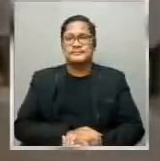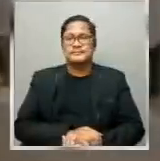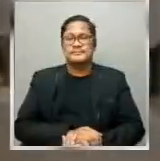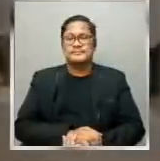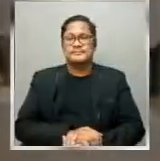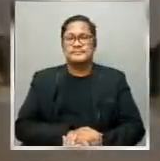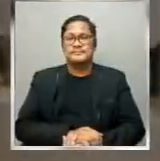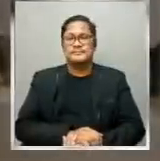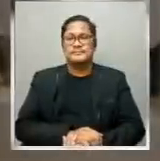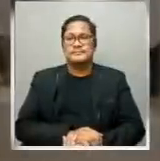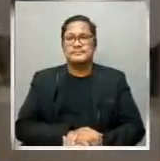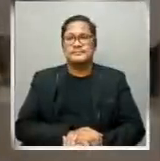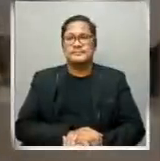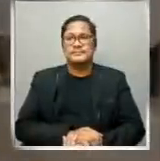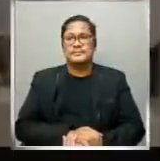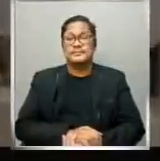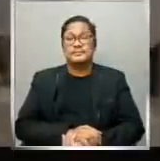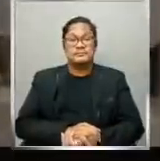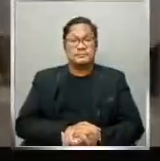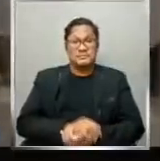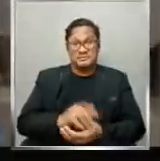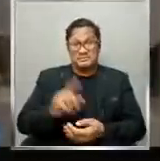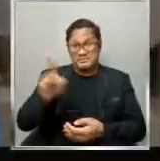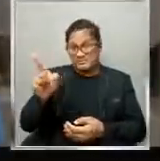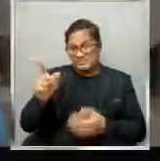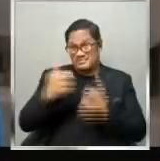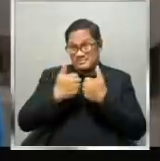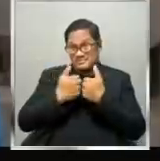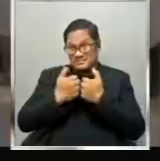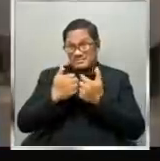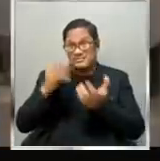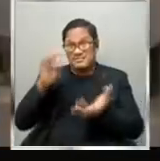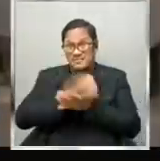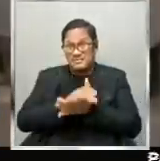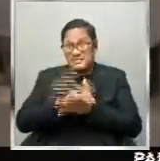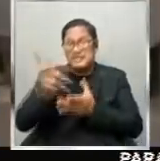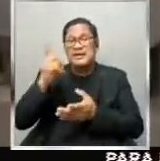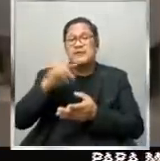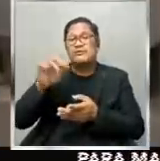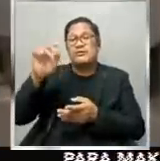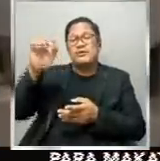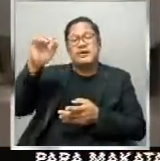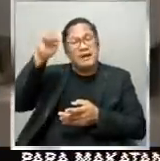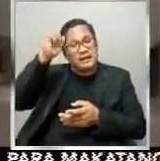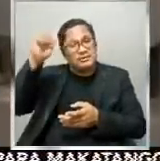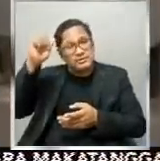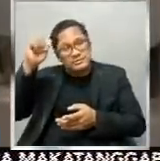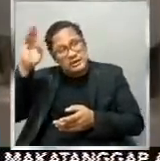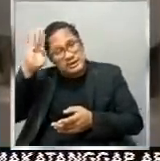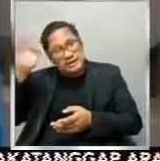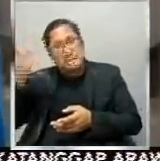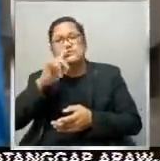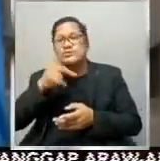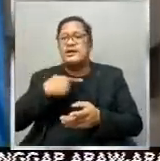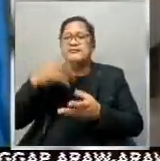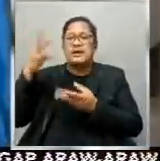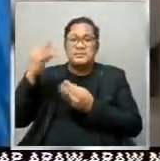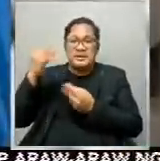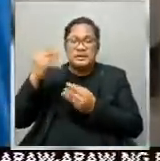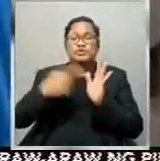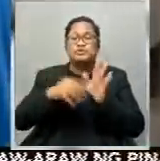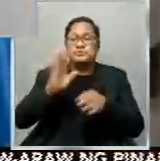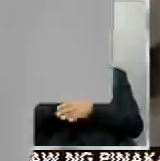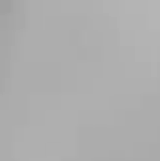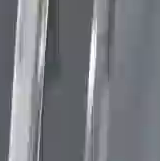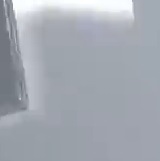On the rocks nga ba ang marriage ni na Kylie Padilla at Aljur Abrenica? May update tungkol dyan ang ilang source ng GMA News na ichichika ni